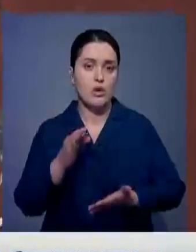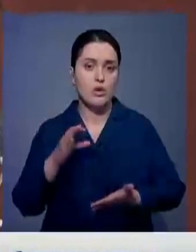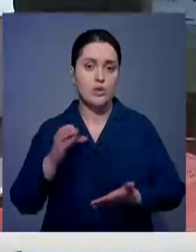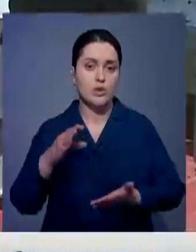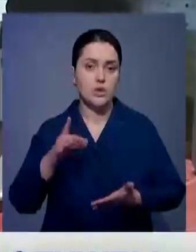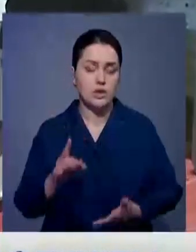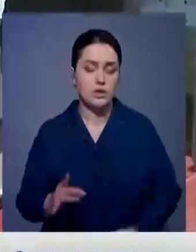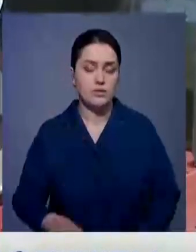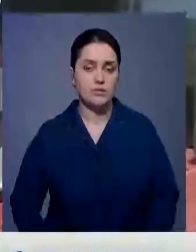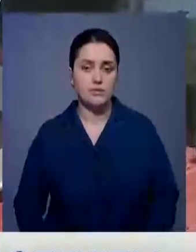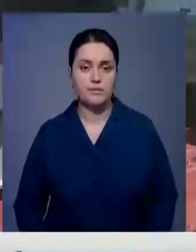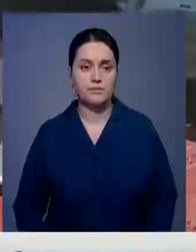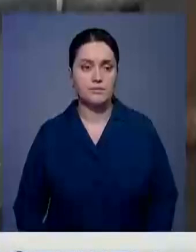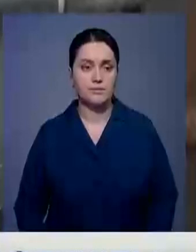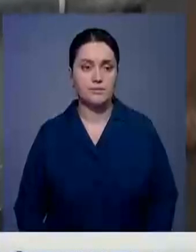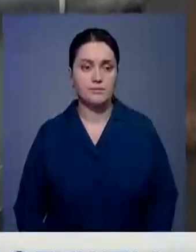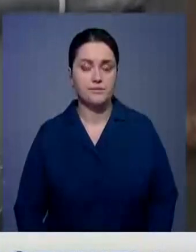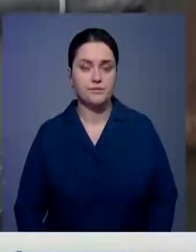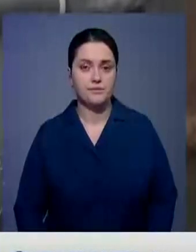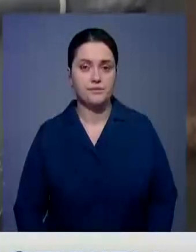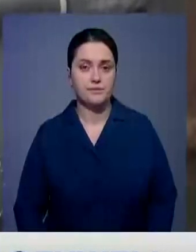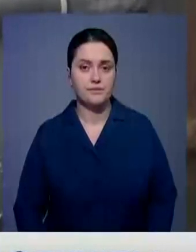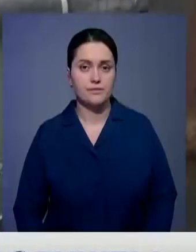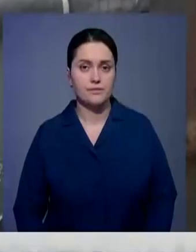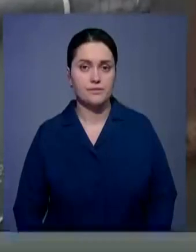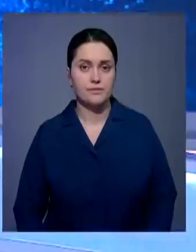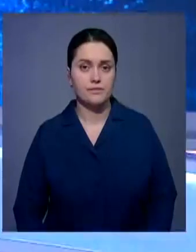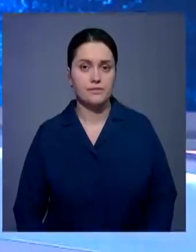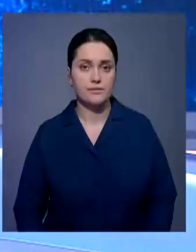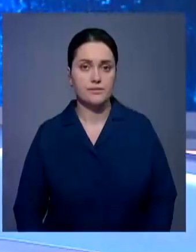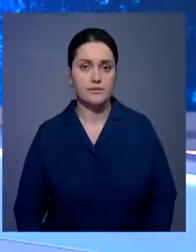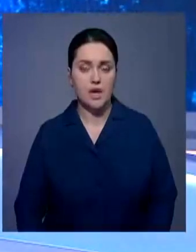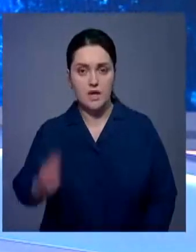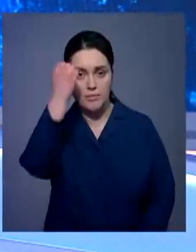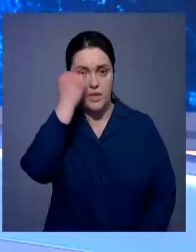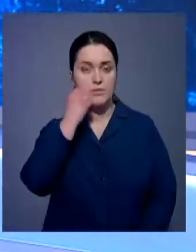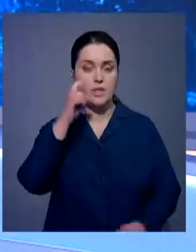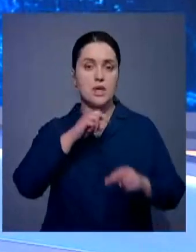Степанова, Ринат Дусалиев, Мангыстауская область, Хабар 24.